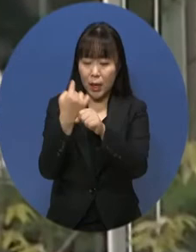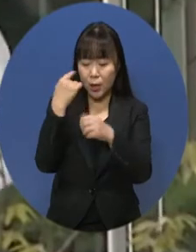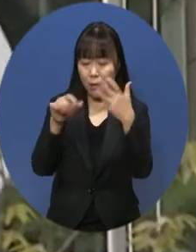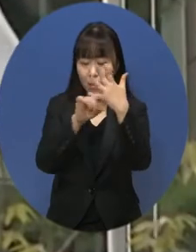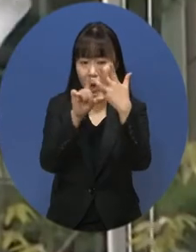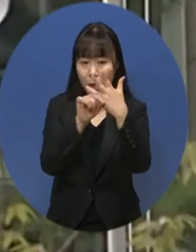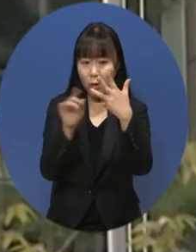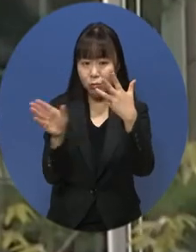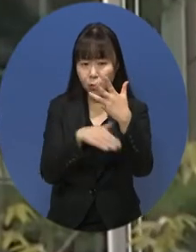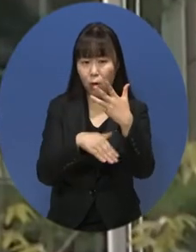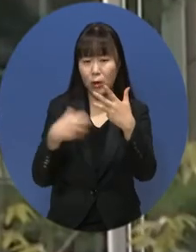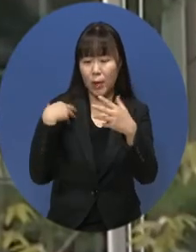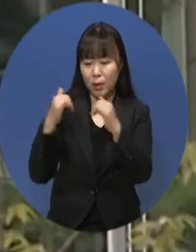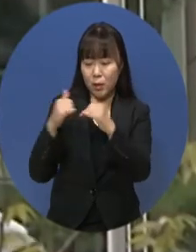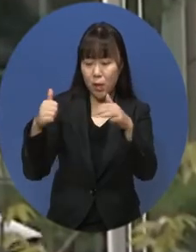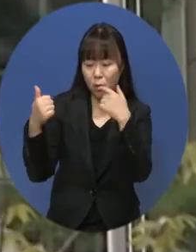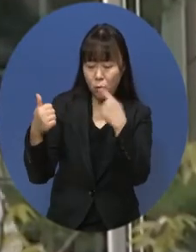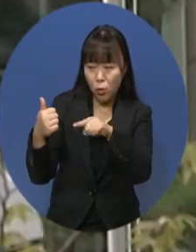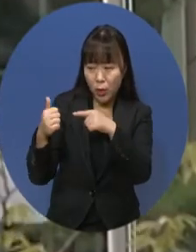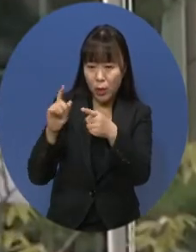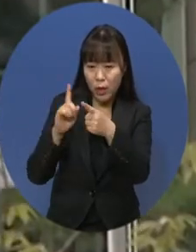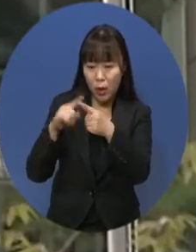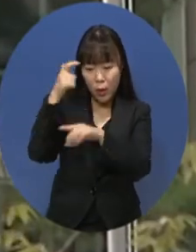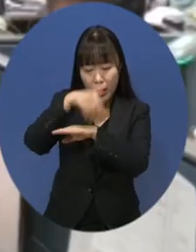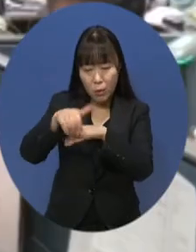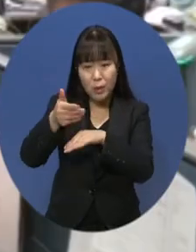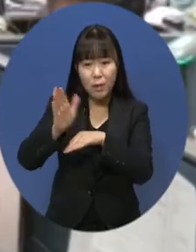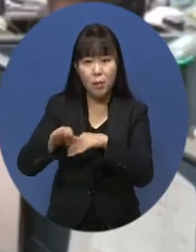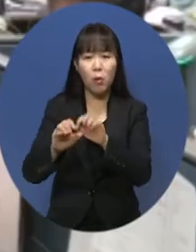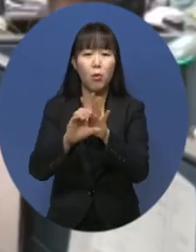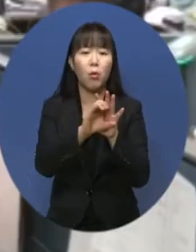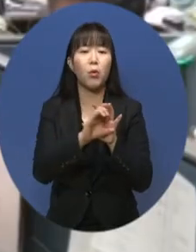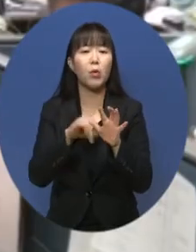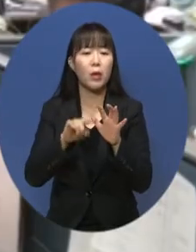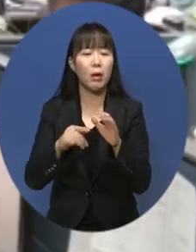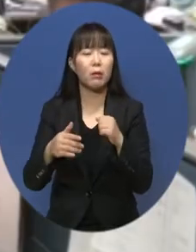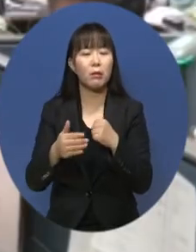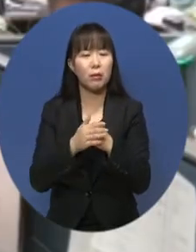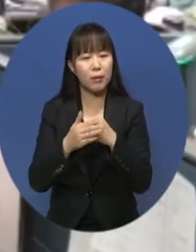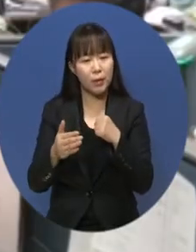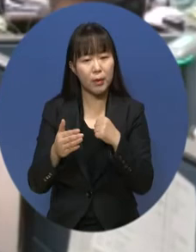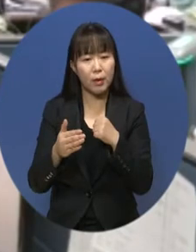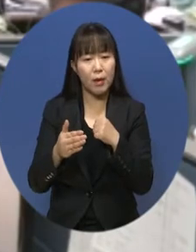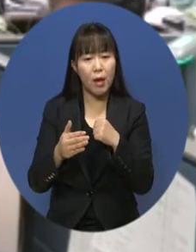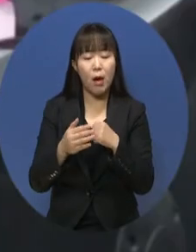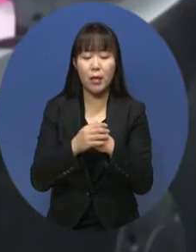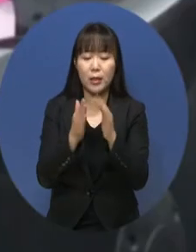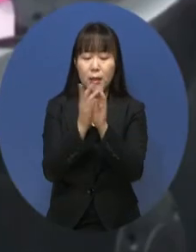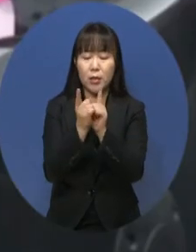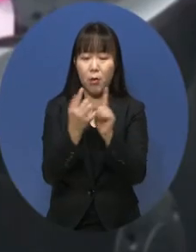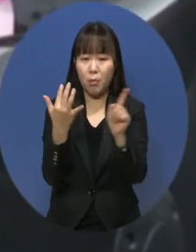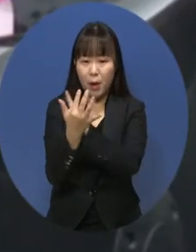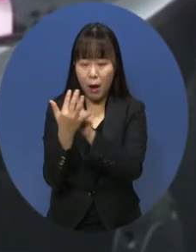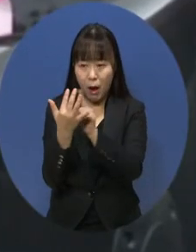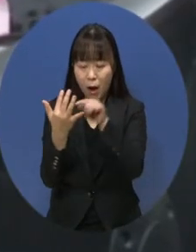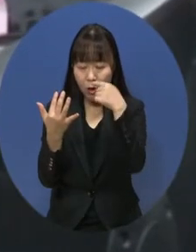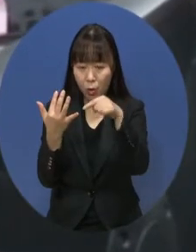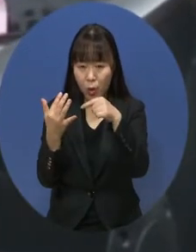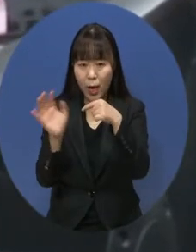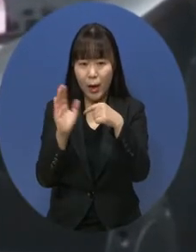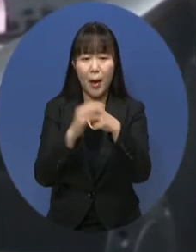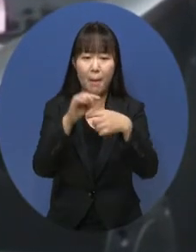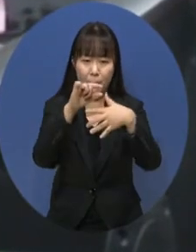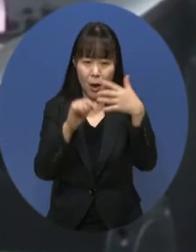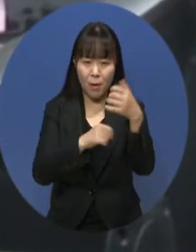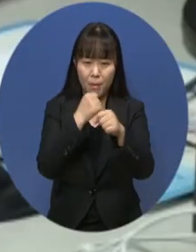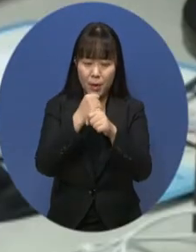8월부터 담당자 교육을 계획했으나 코로나 1구 상황을 고려해 태명 교육 대신 매뉴얼을 제작해